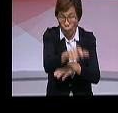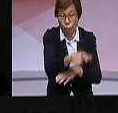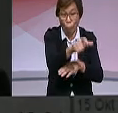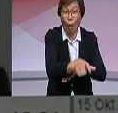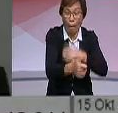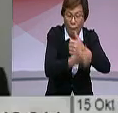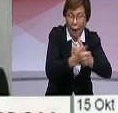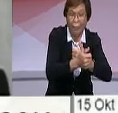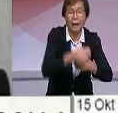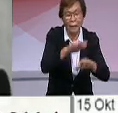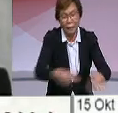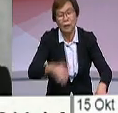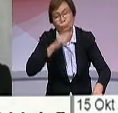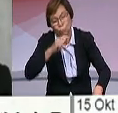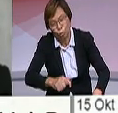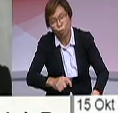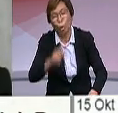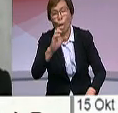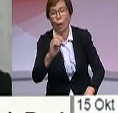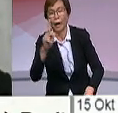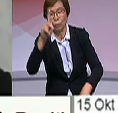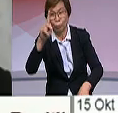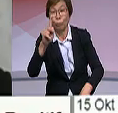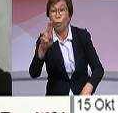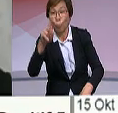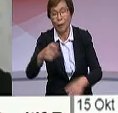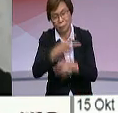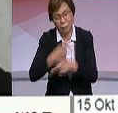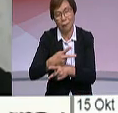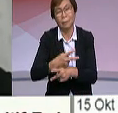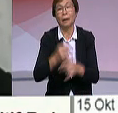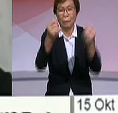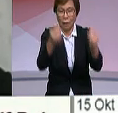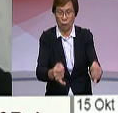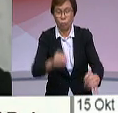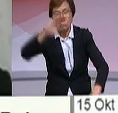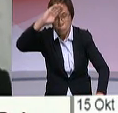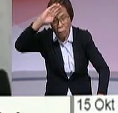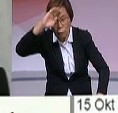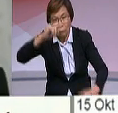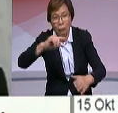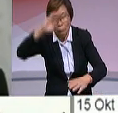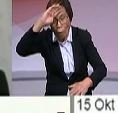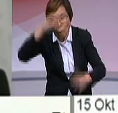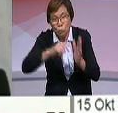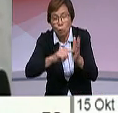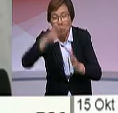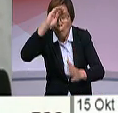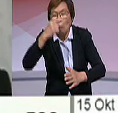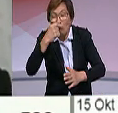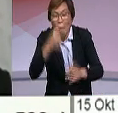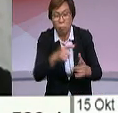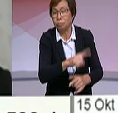warga emas dan orang kurang upaya perlu dilindungi manakala individu tidak sihat dan bergejala dikehendaki